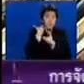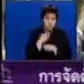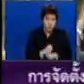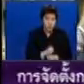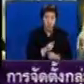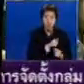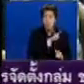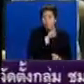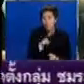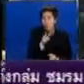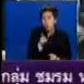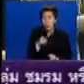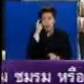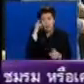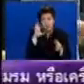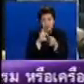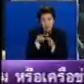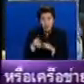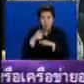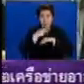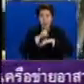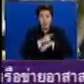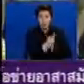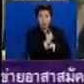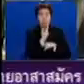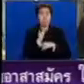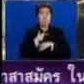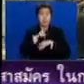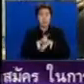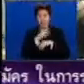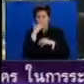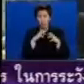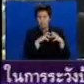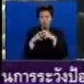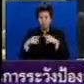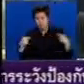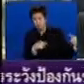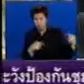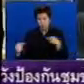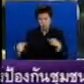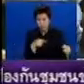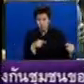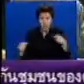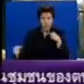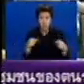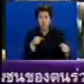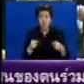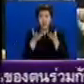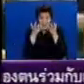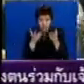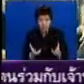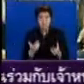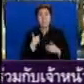ตย์ซึ่งได้ต่อว่านายสามารถแก้วมีชัยประธานด้วยความไม่พอใจเมื่อเห็นว่าเกิดความวุ่นวายและโต้เถียงกันอย่างหนักในการประชุมประธ